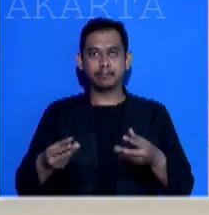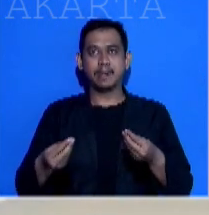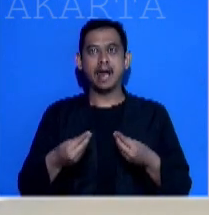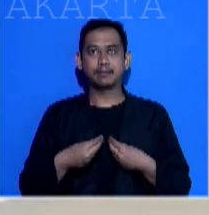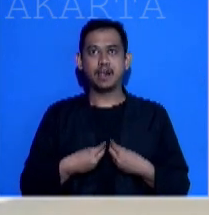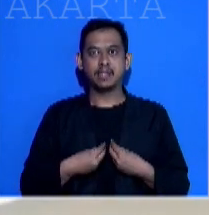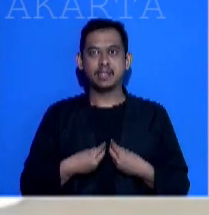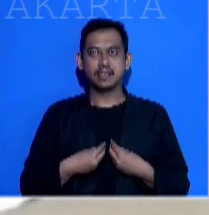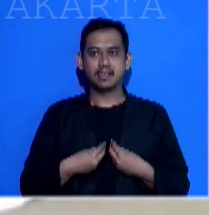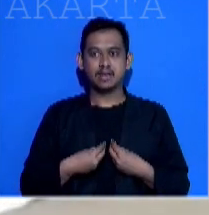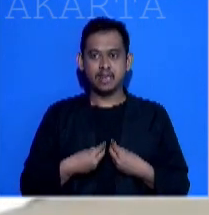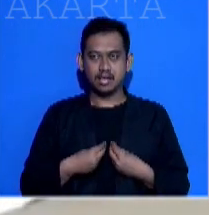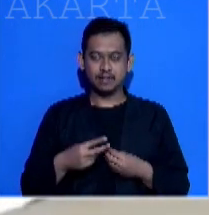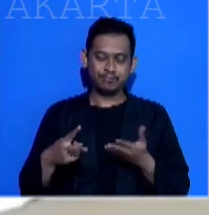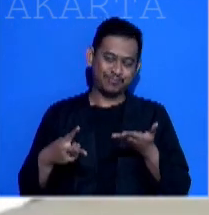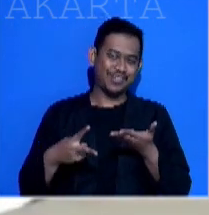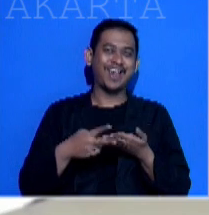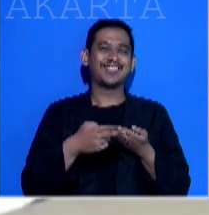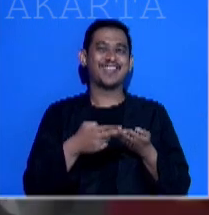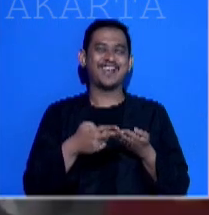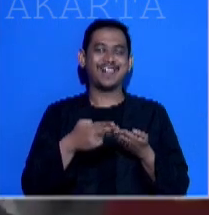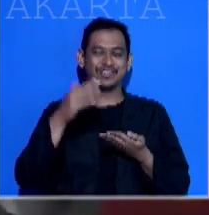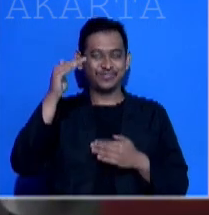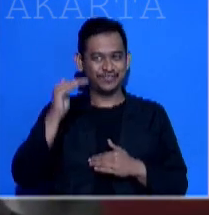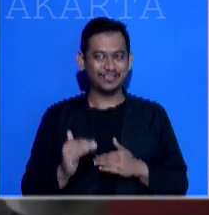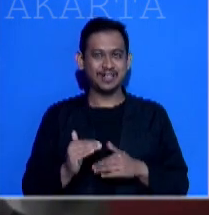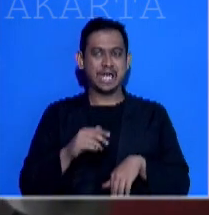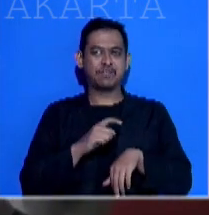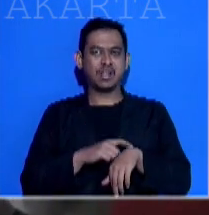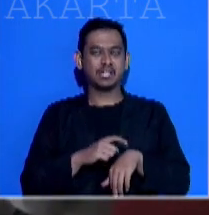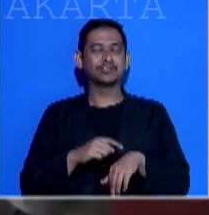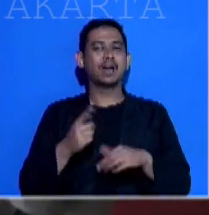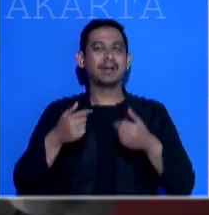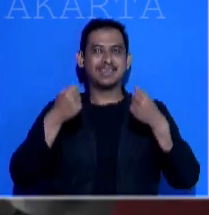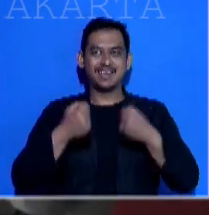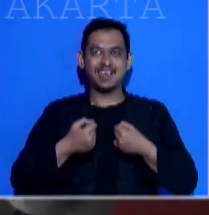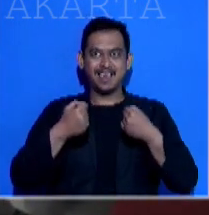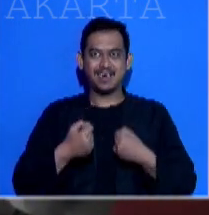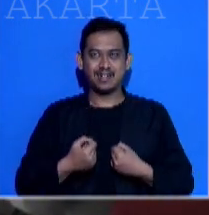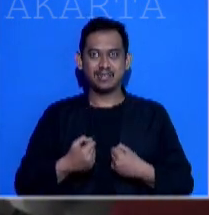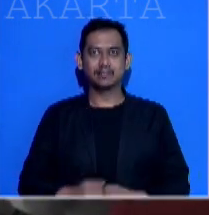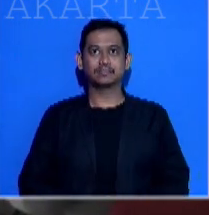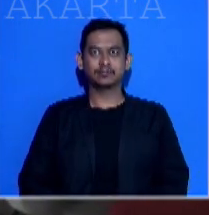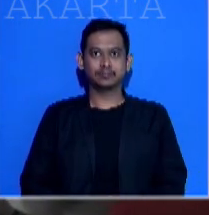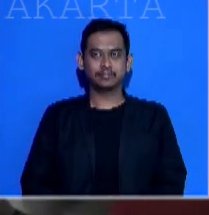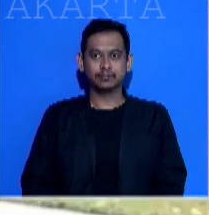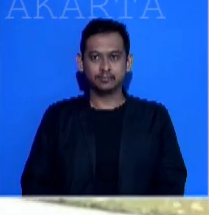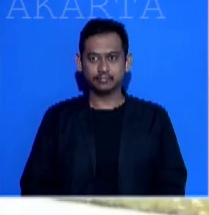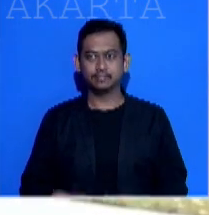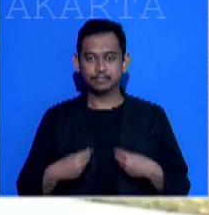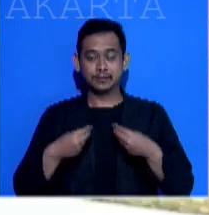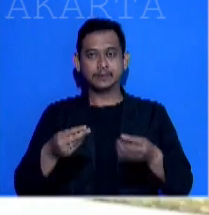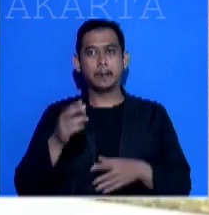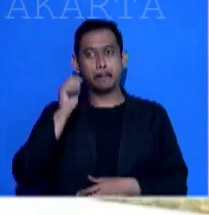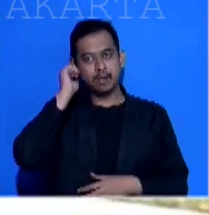warga binaan Lapas Narkotika Kelas 2A Yogyakarta mendapat remisi. Remisi ini diberikan kepada narapidana perempuan dengan pengurangan